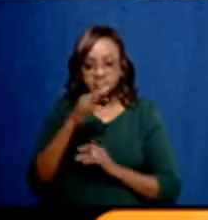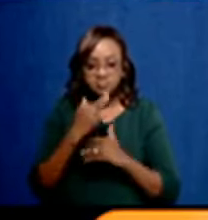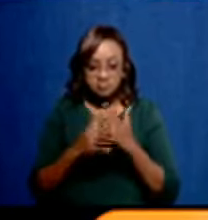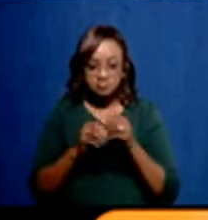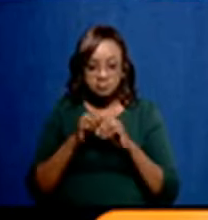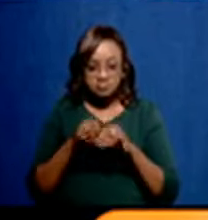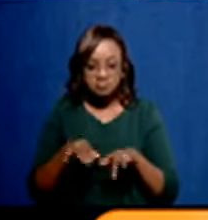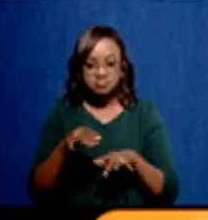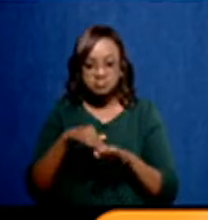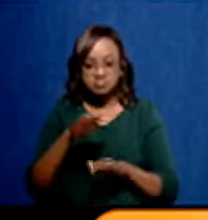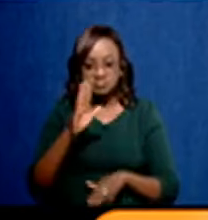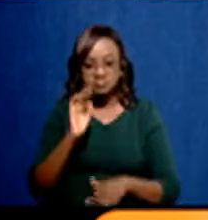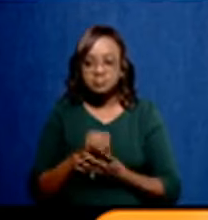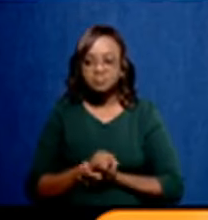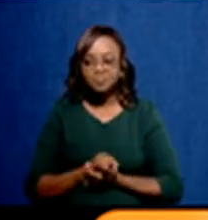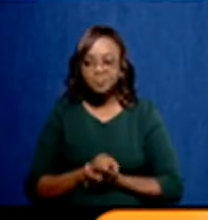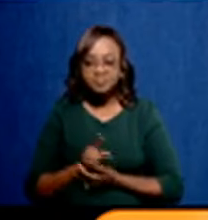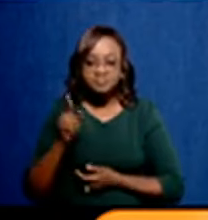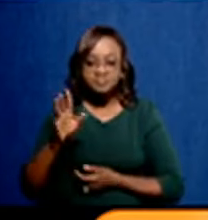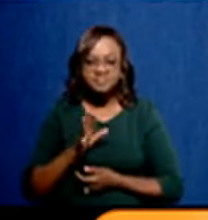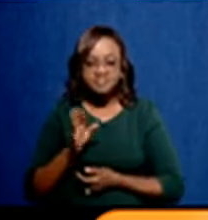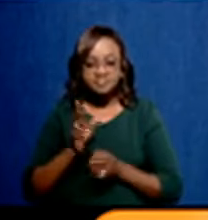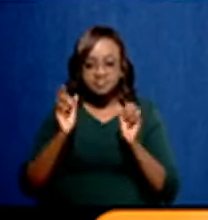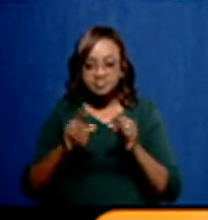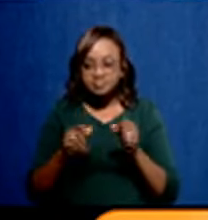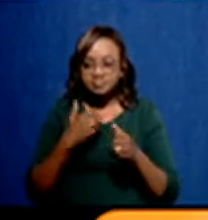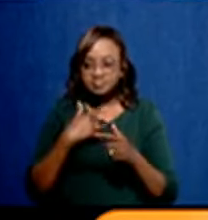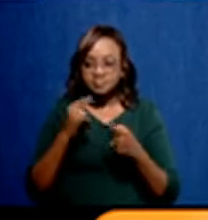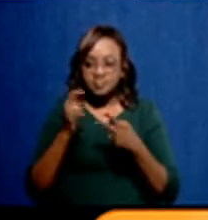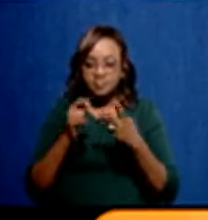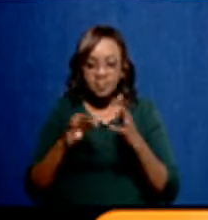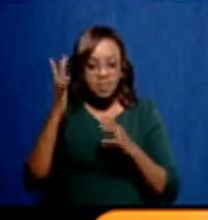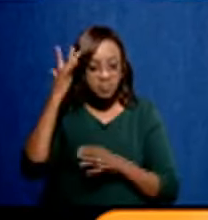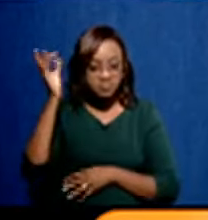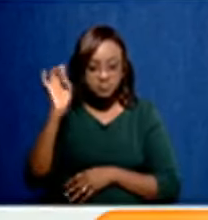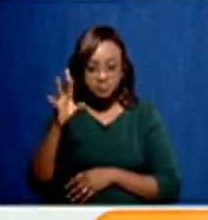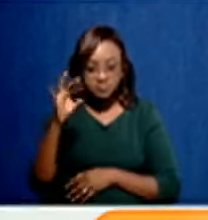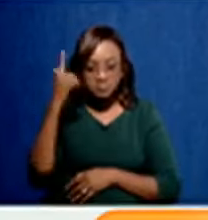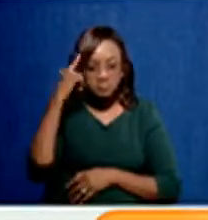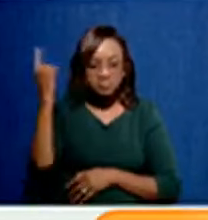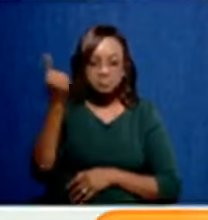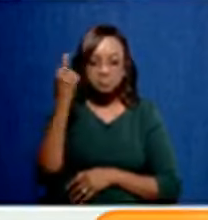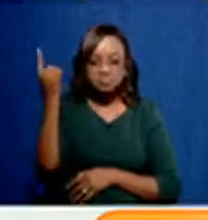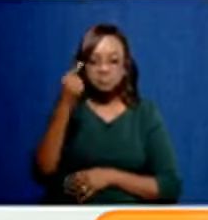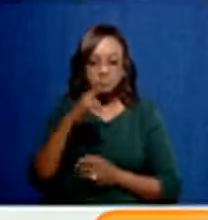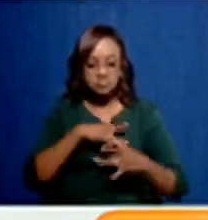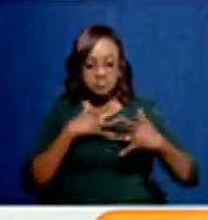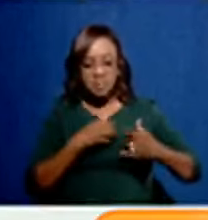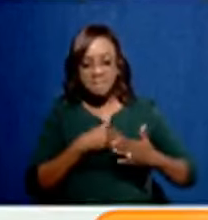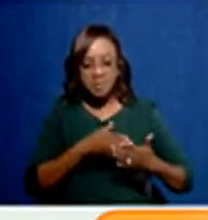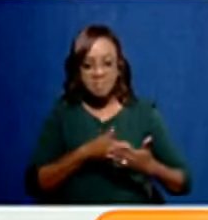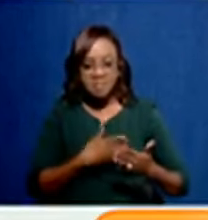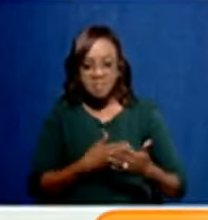kiwango kubwa cha damu. Mwanamke kama huyo atakuwa na dalili za kuumwa na kichwa, kizunguzungu, moyo kupiga